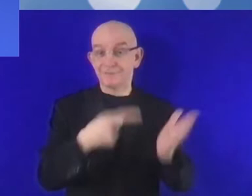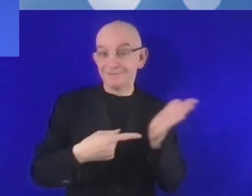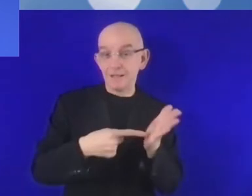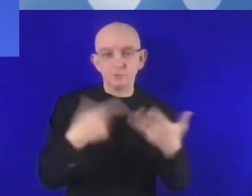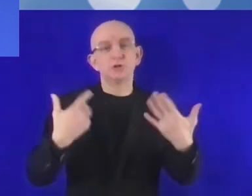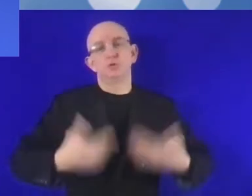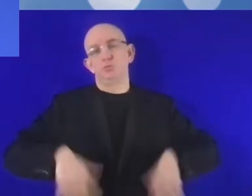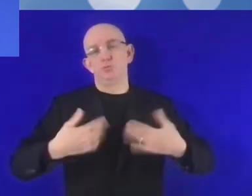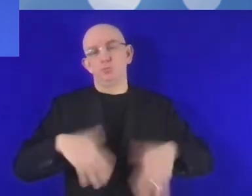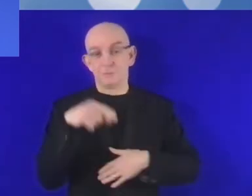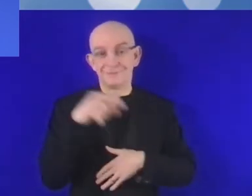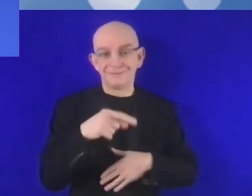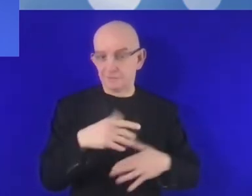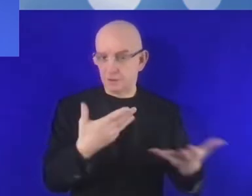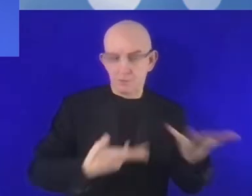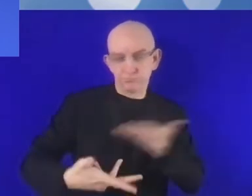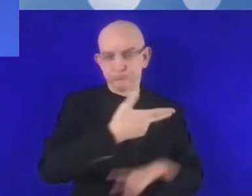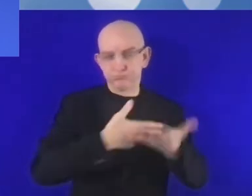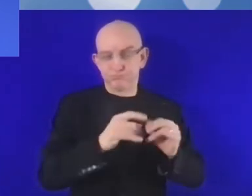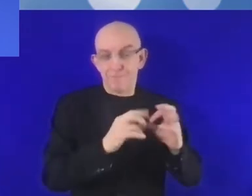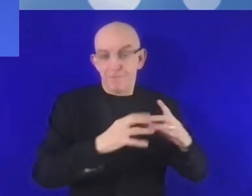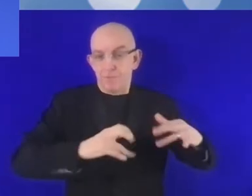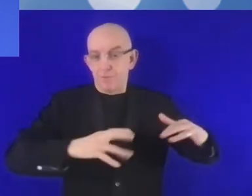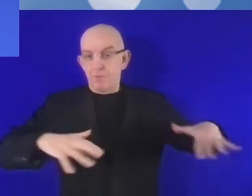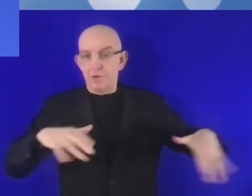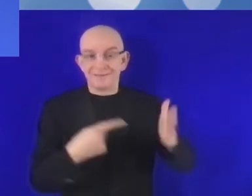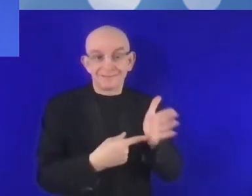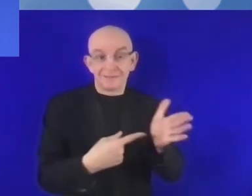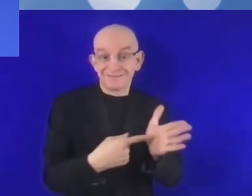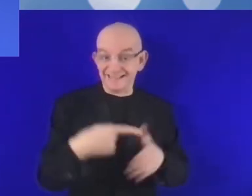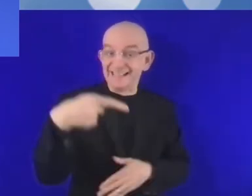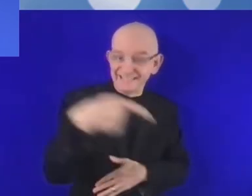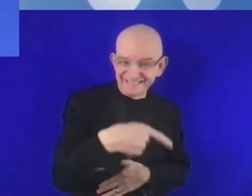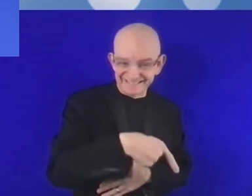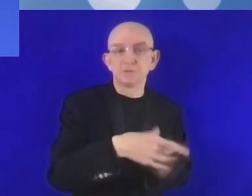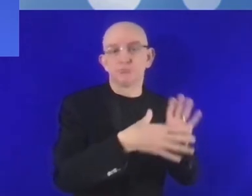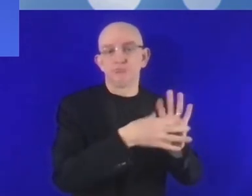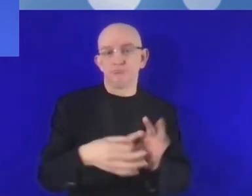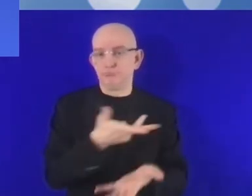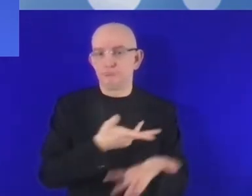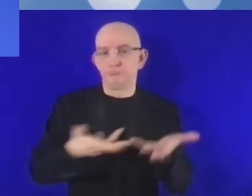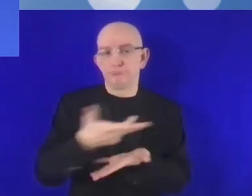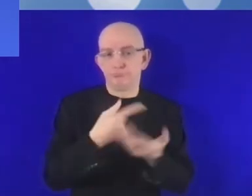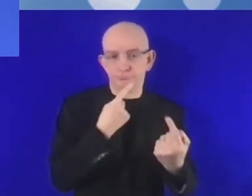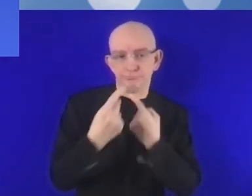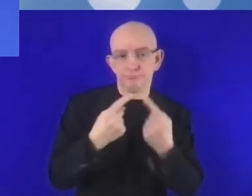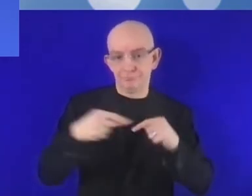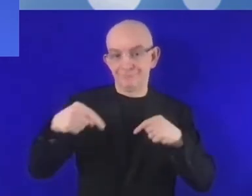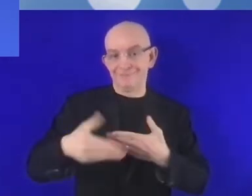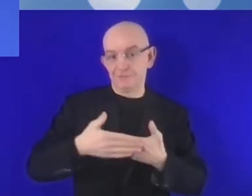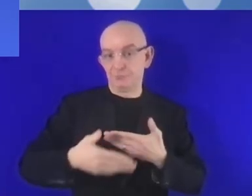نتابع هذا النقاش اليوم وفيما بعد، وأدعوكم إلى ذلك السادة الكرام الحضور الكرام،